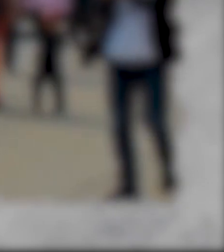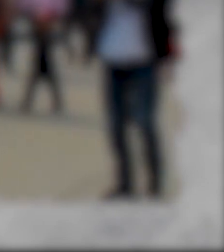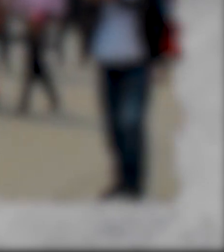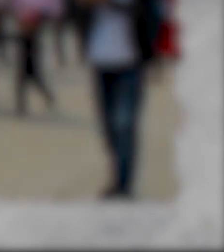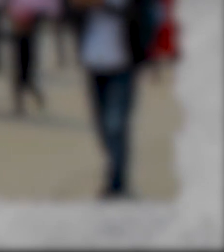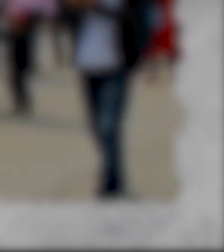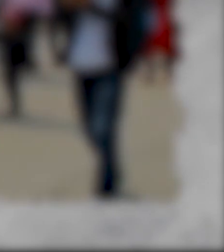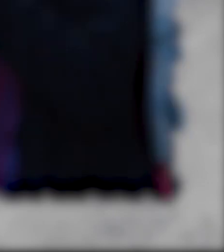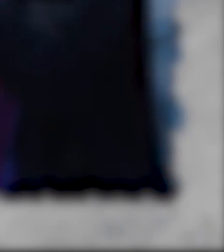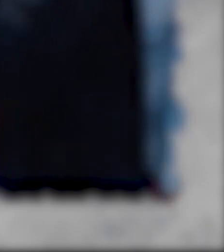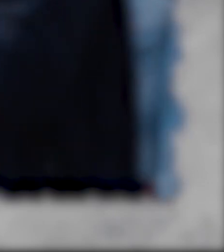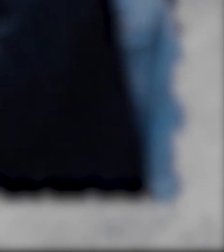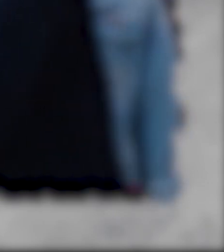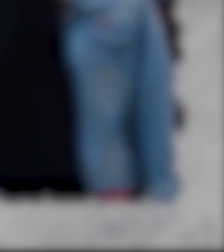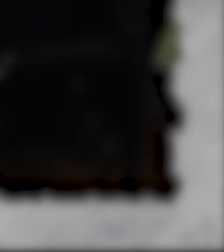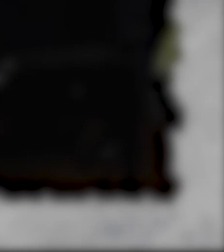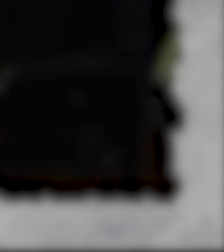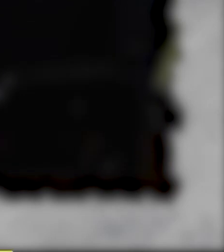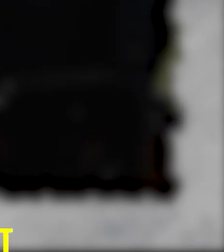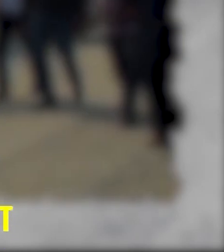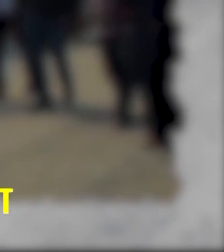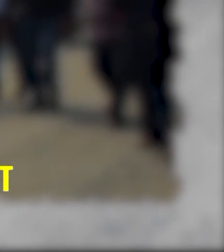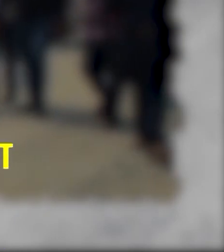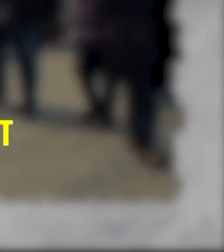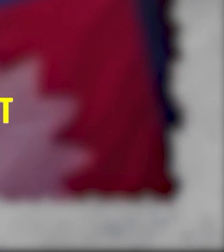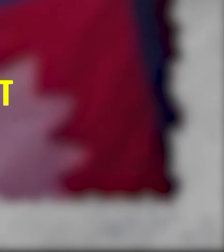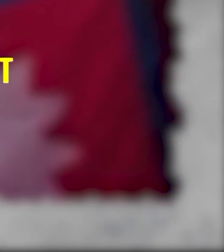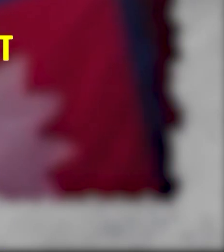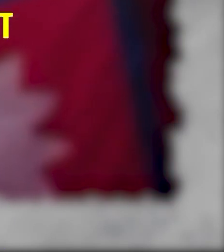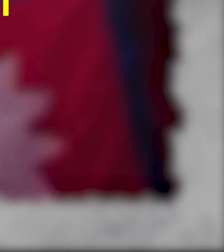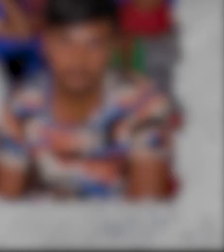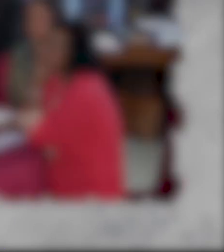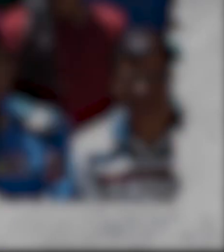निर्मान गरी बिकास को मुल धार्मा